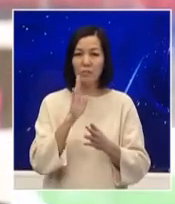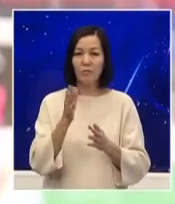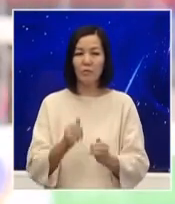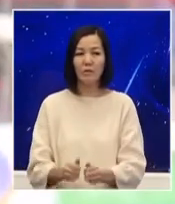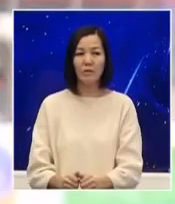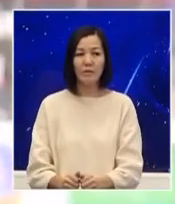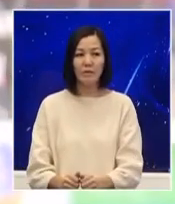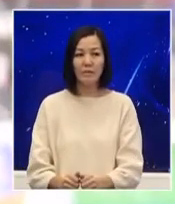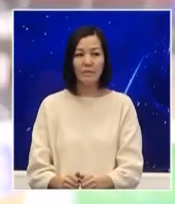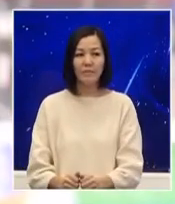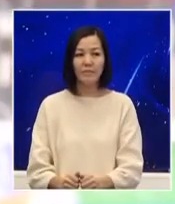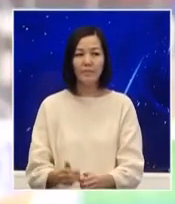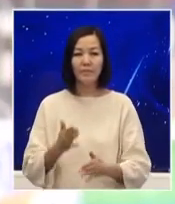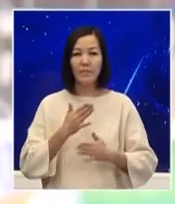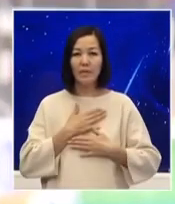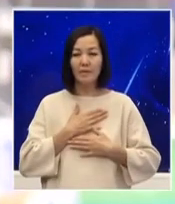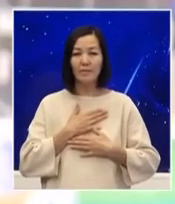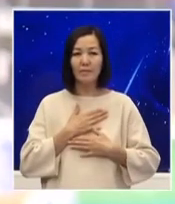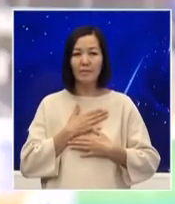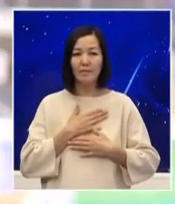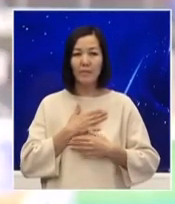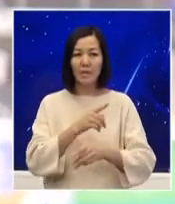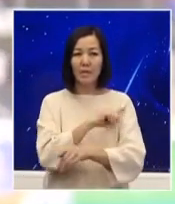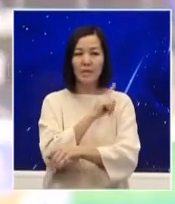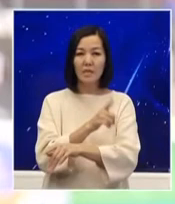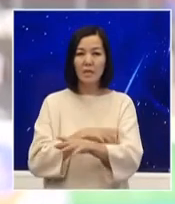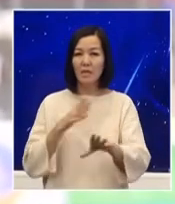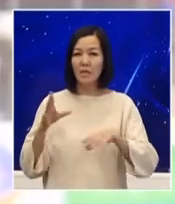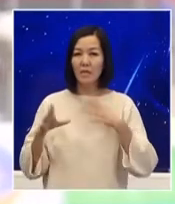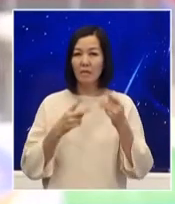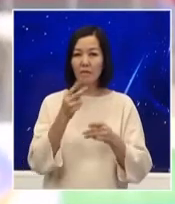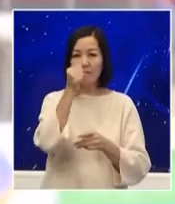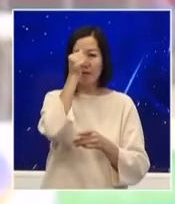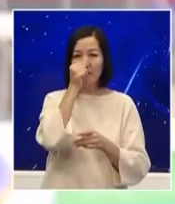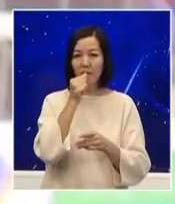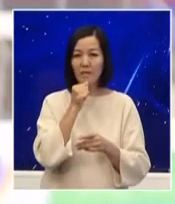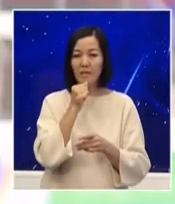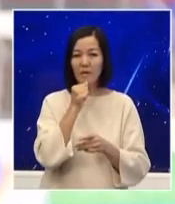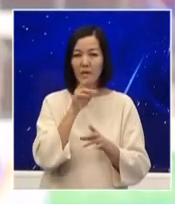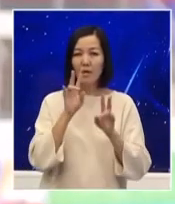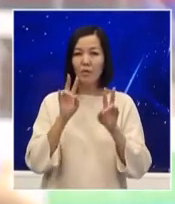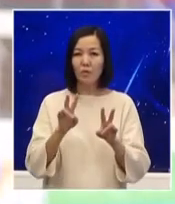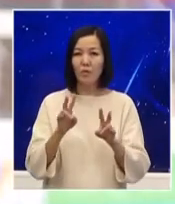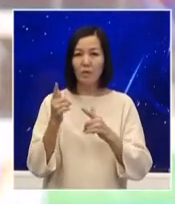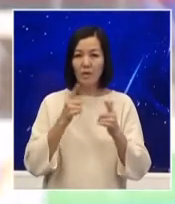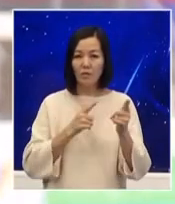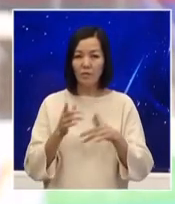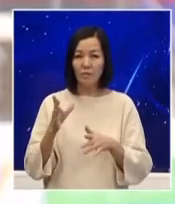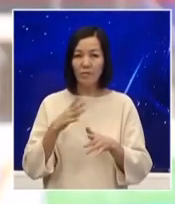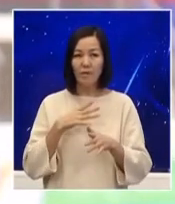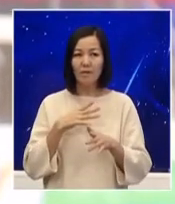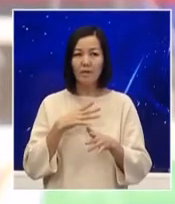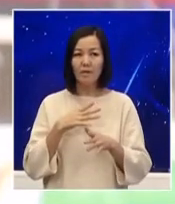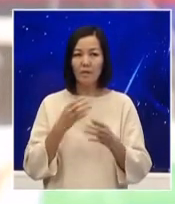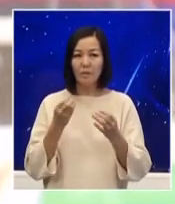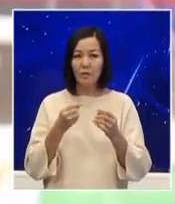Нам, так скажем, мы еще так не сильно много тренировались, всего 2 месяца. Но, в принципе, мы были готовы, но нам еще нужно